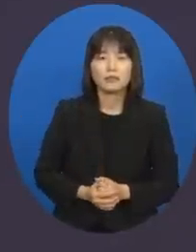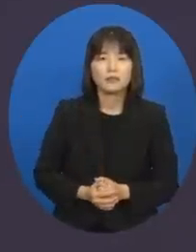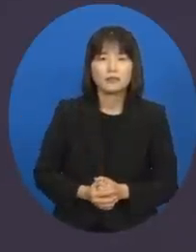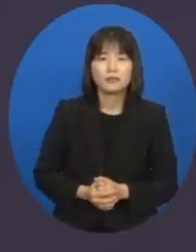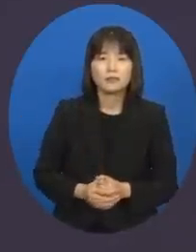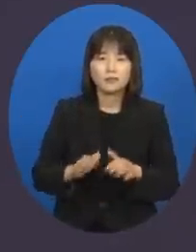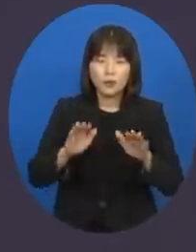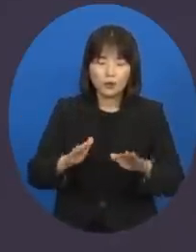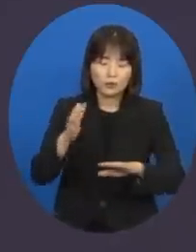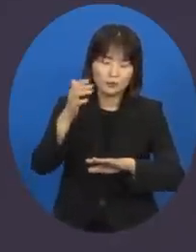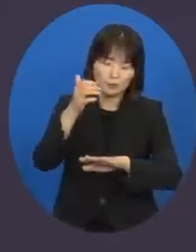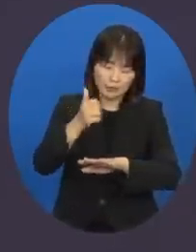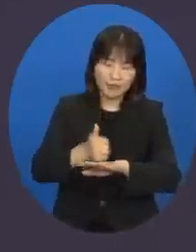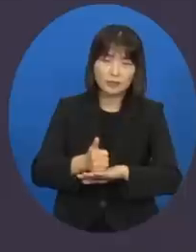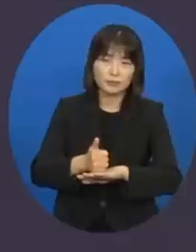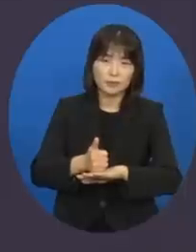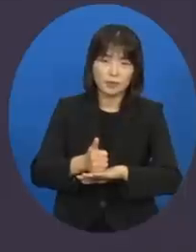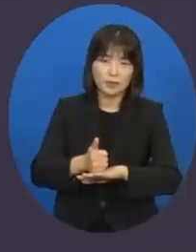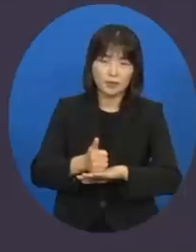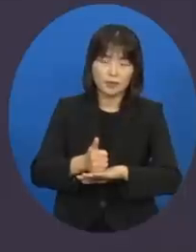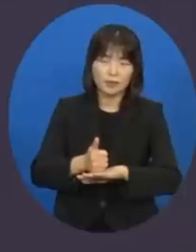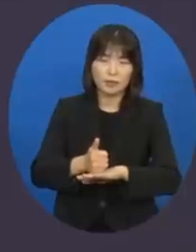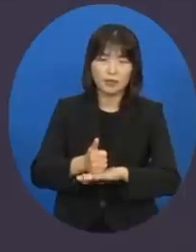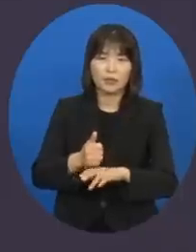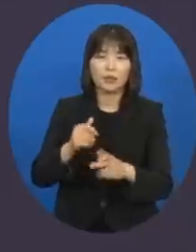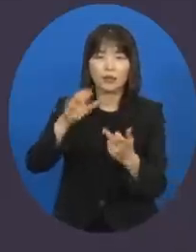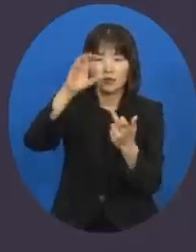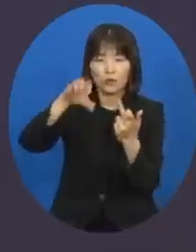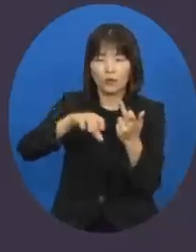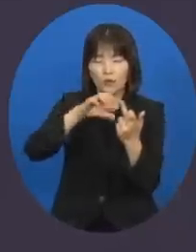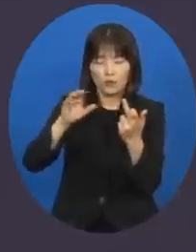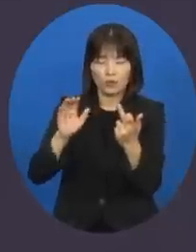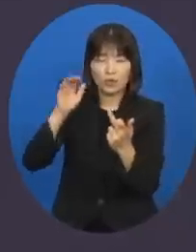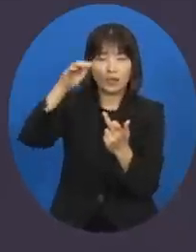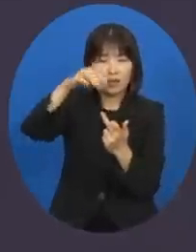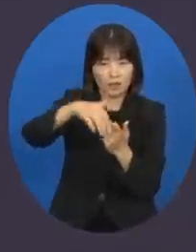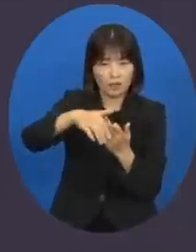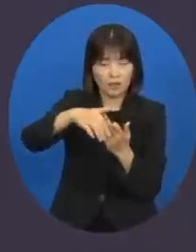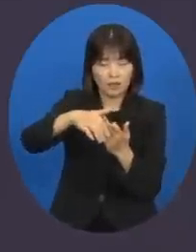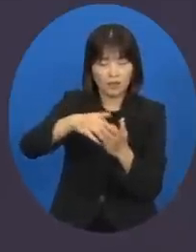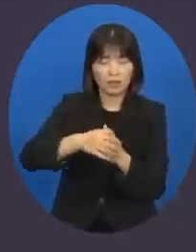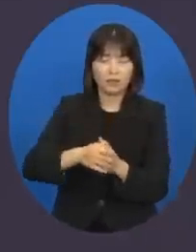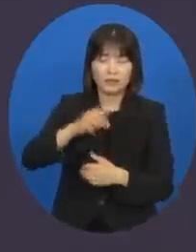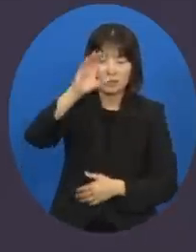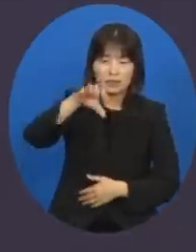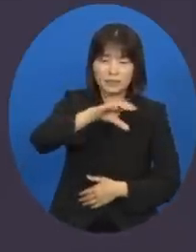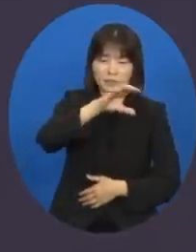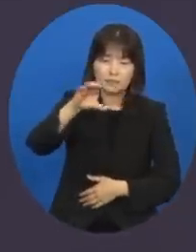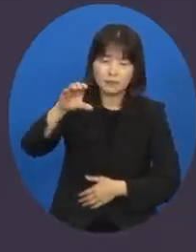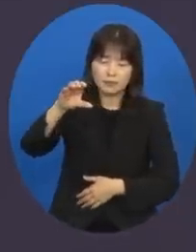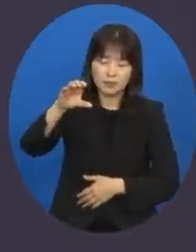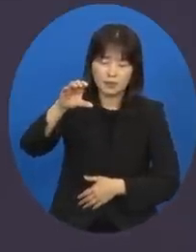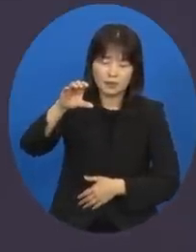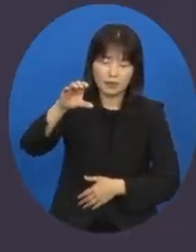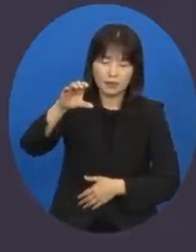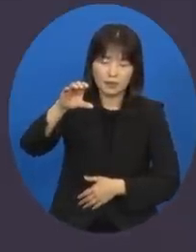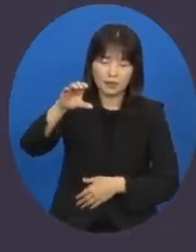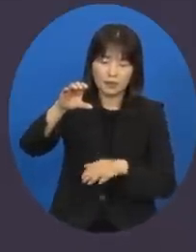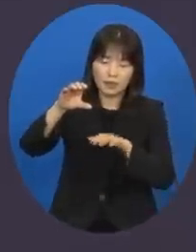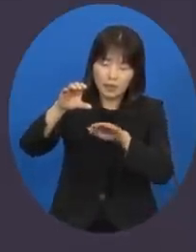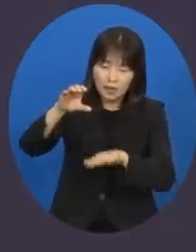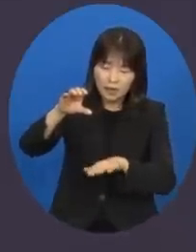오늘 이 마지막 바로 골고다 위에 바로 십자가 아래 거기에 너 있었는가?